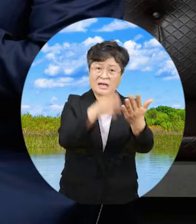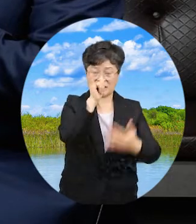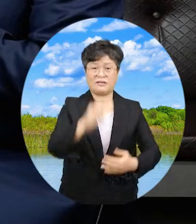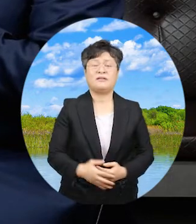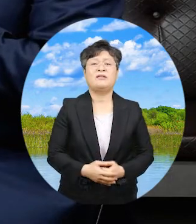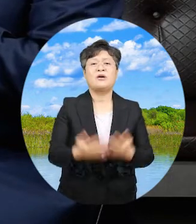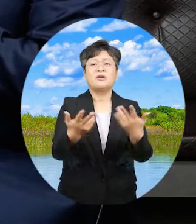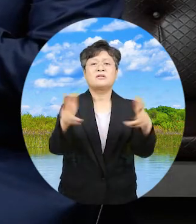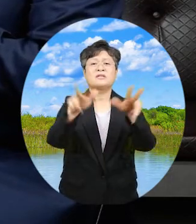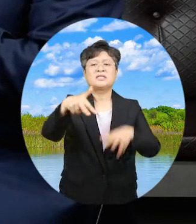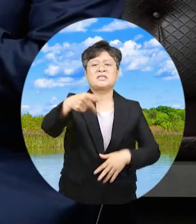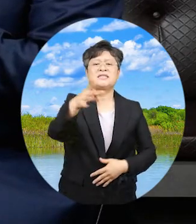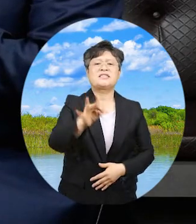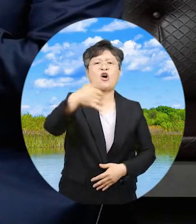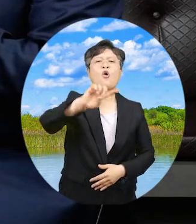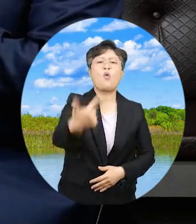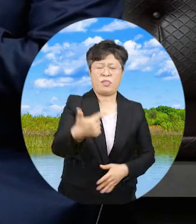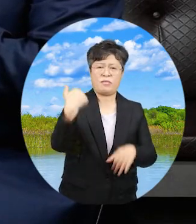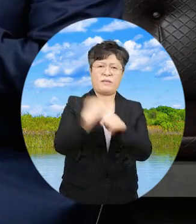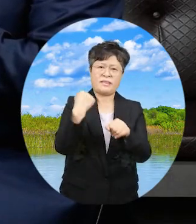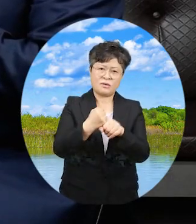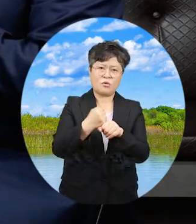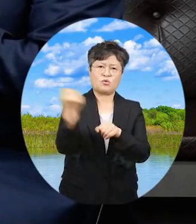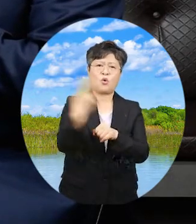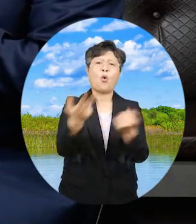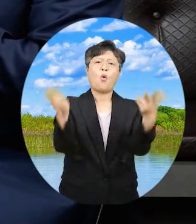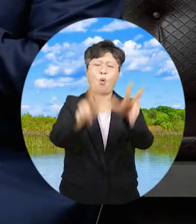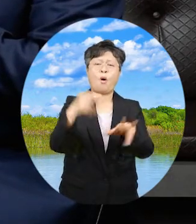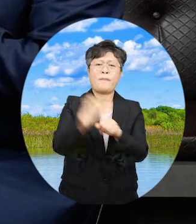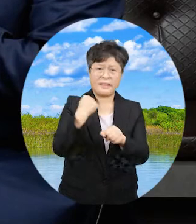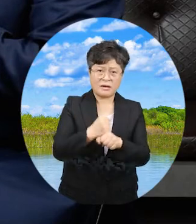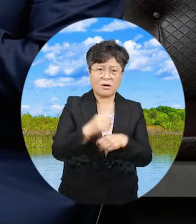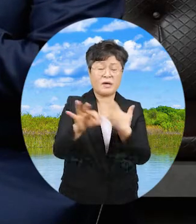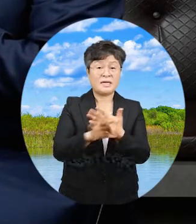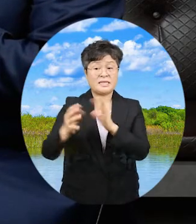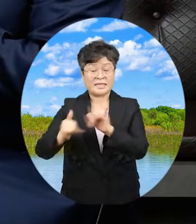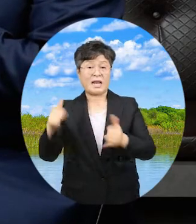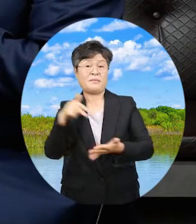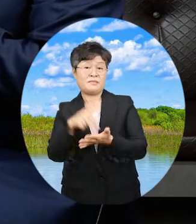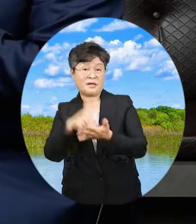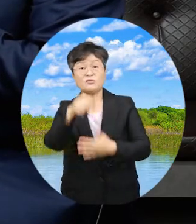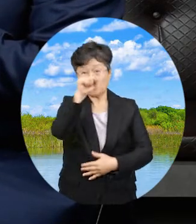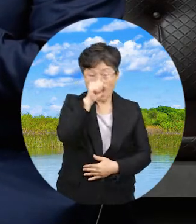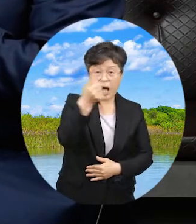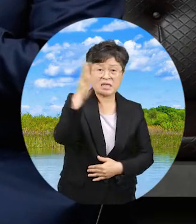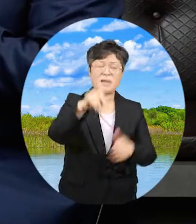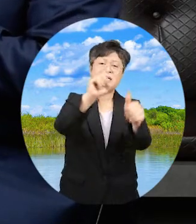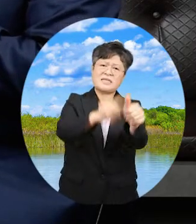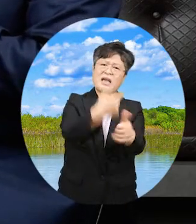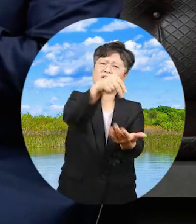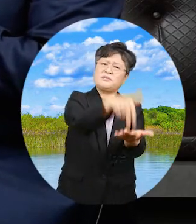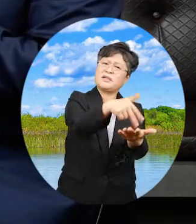그 아스팔트화가 다 돼서 콘크리트화가 다 돼서 이게 사실은 그냥 하천과 바다로 바이패스 하거든요. 땅속으로 스며들지 않습니다. 그래서